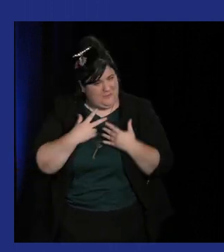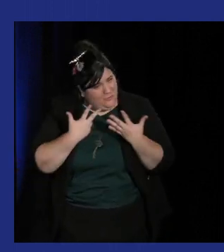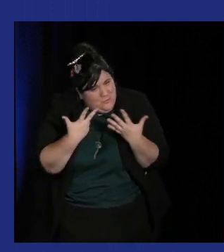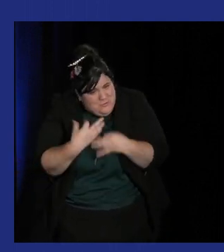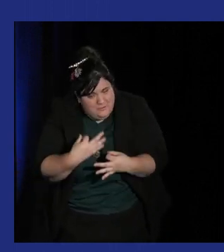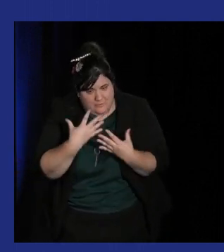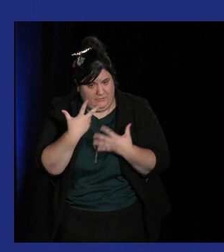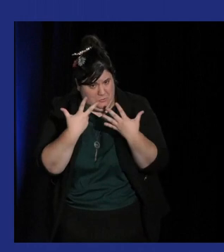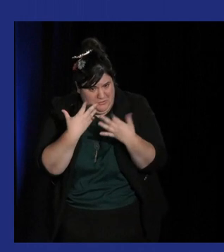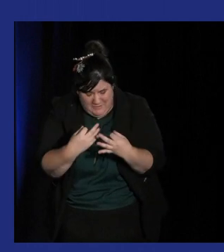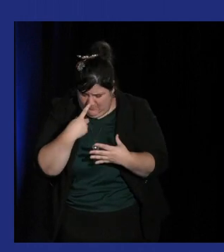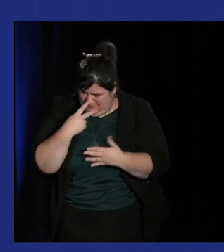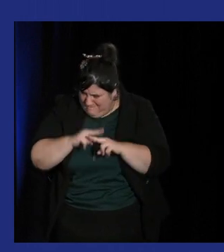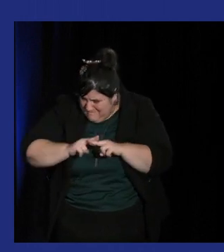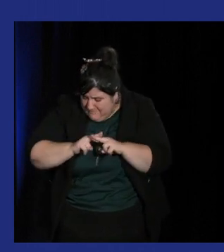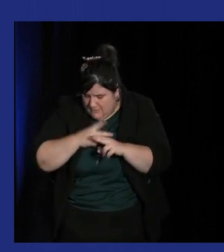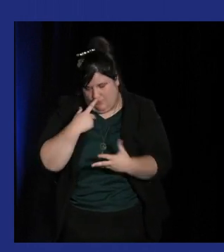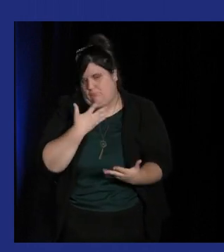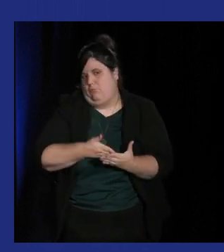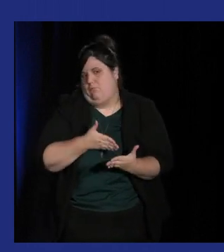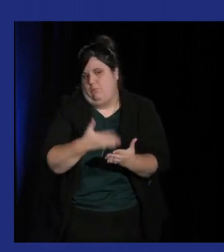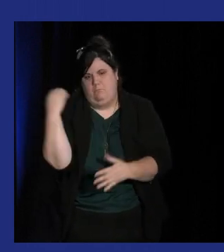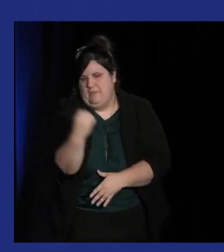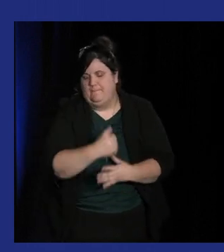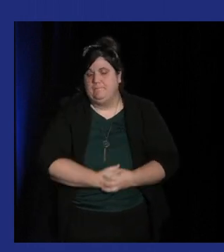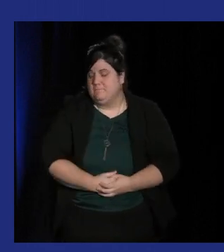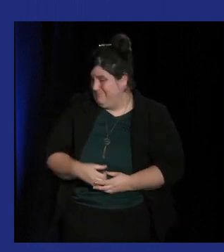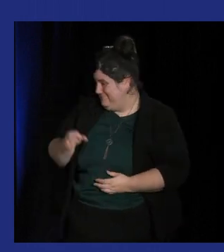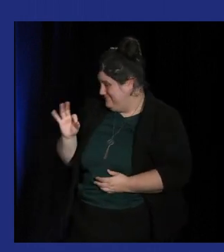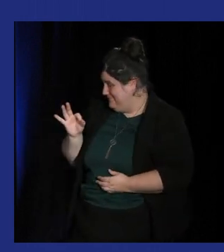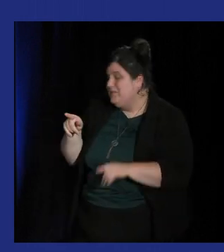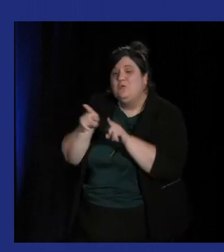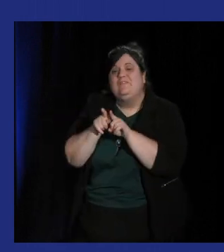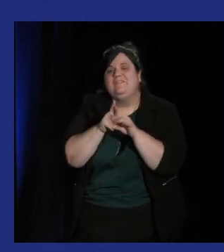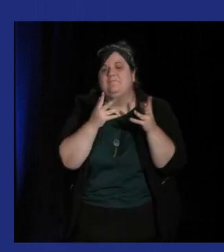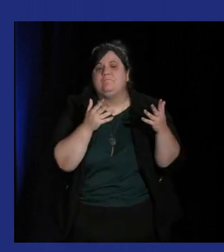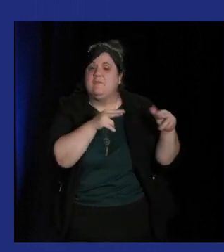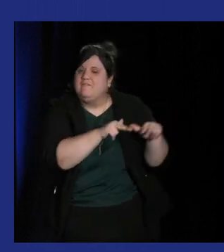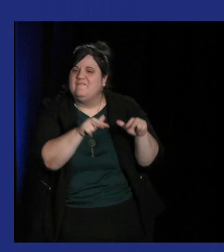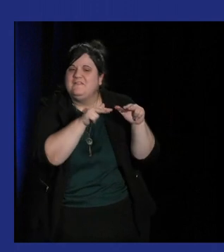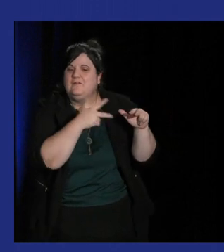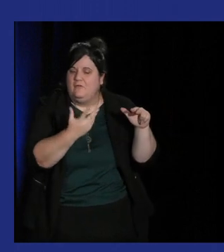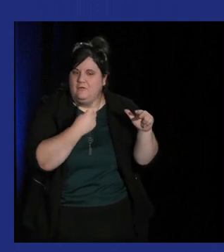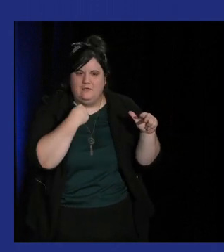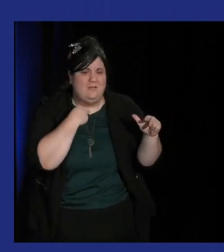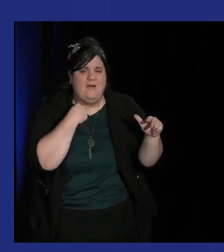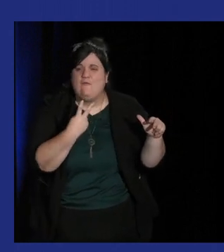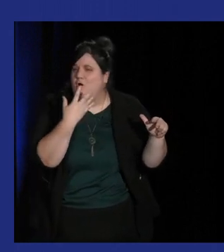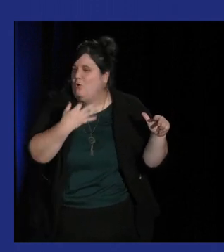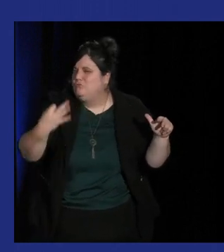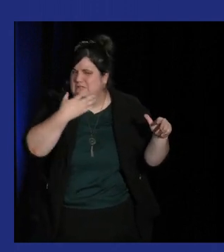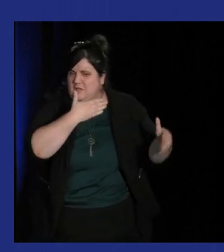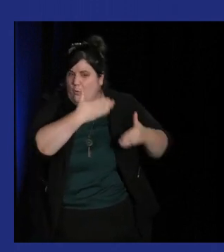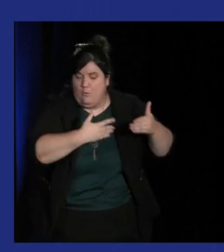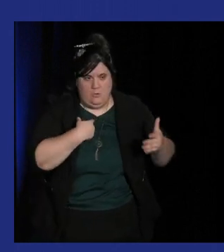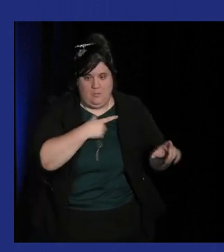mais sur ça par exemple on avait les cinématiques artistes qui en pouvait plus d'entendre les voix robots parce que eux c'était